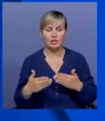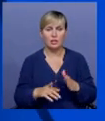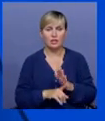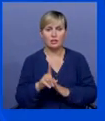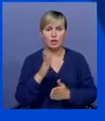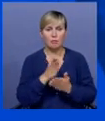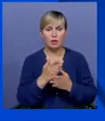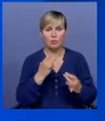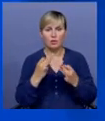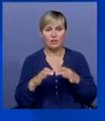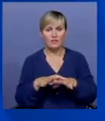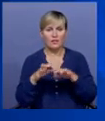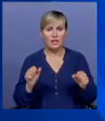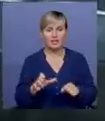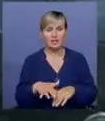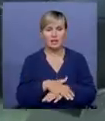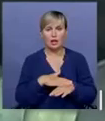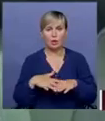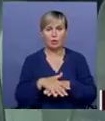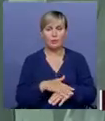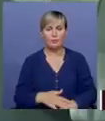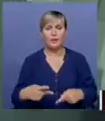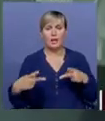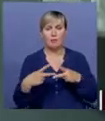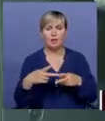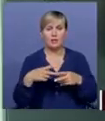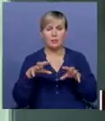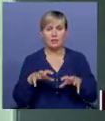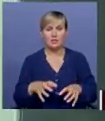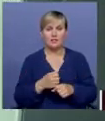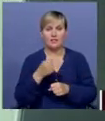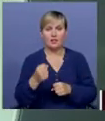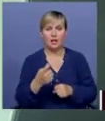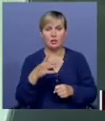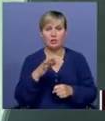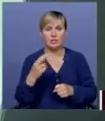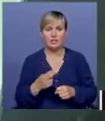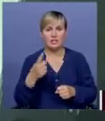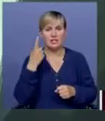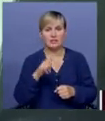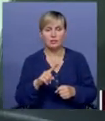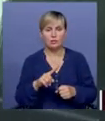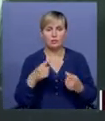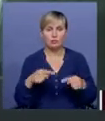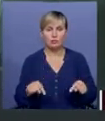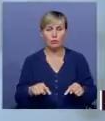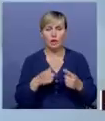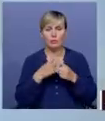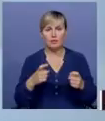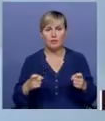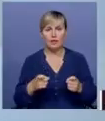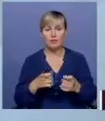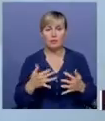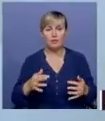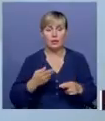начался прямой диалог власти с народом. Параллельно президент выдвигает одну социальную инициативу за другой, объявляет кредитную